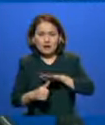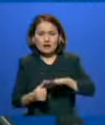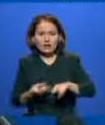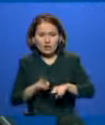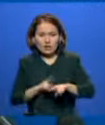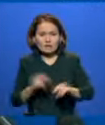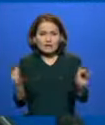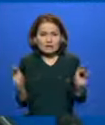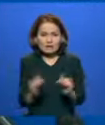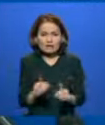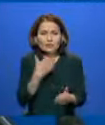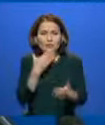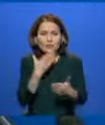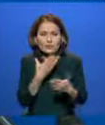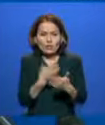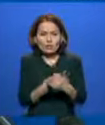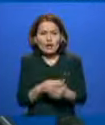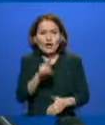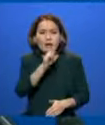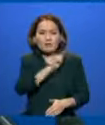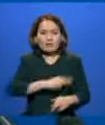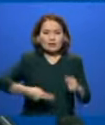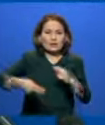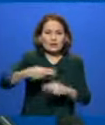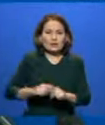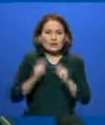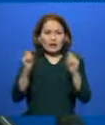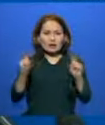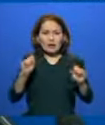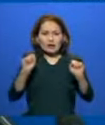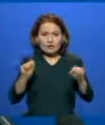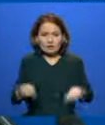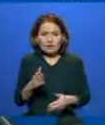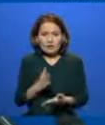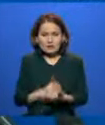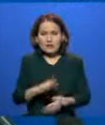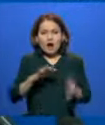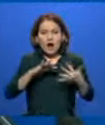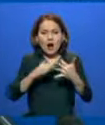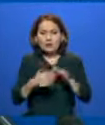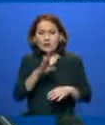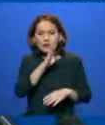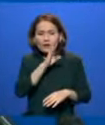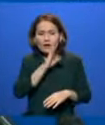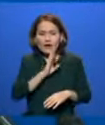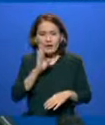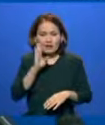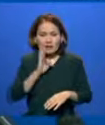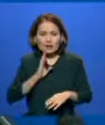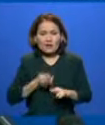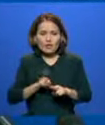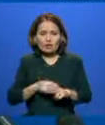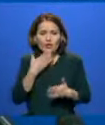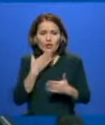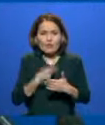ашуға мүмкіншілік береді. Екіншіден ауылдағы әйелдер жасыл экономика принциптерін тұрмыстық